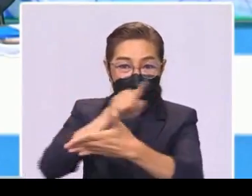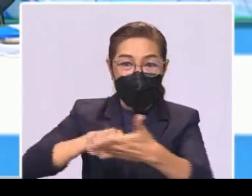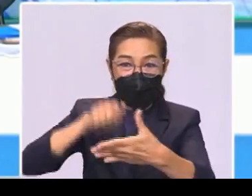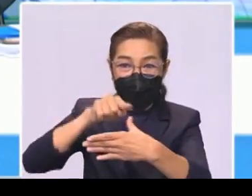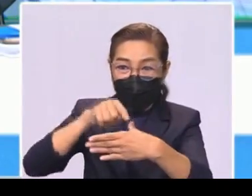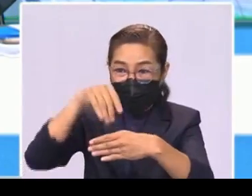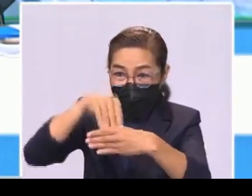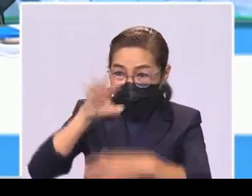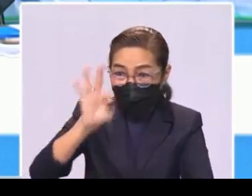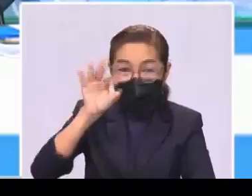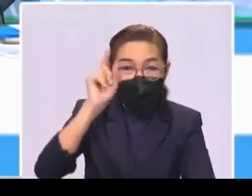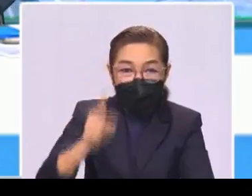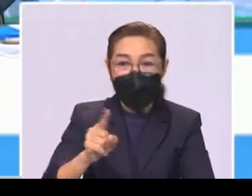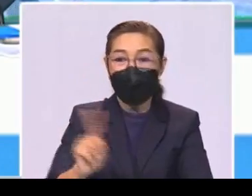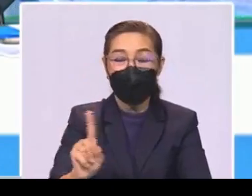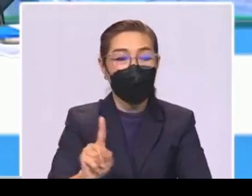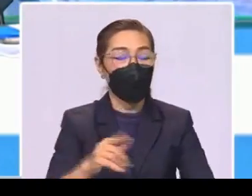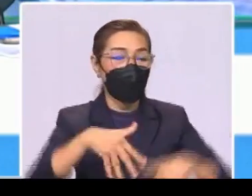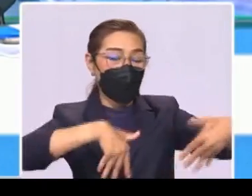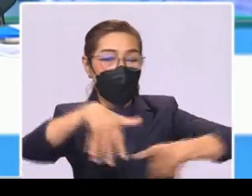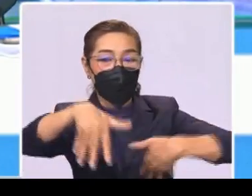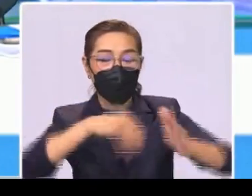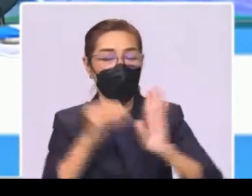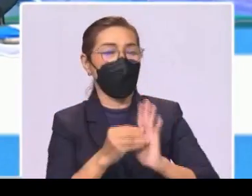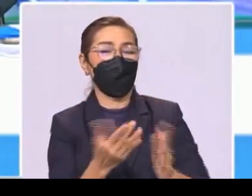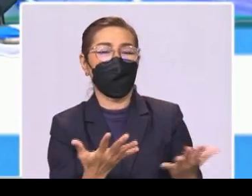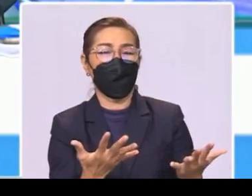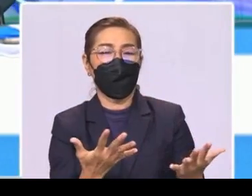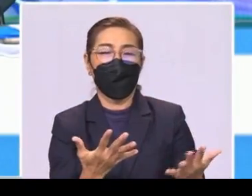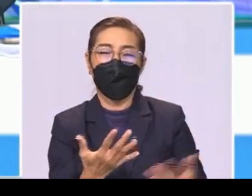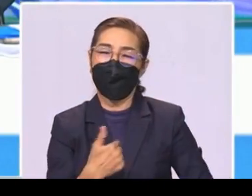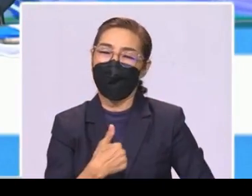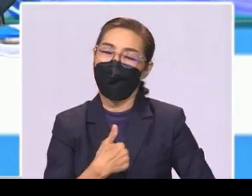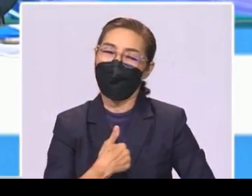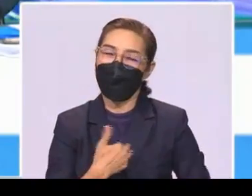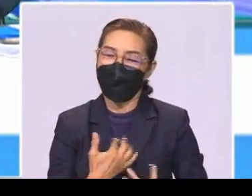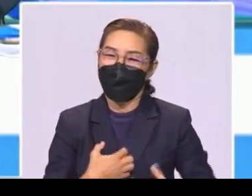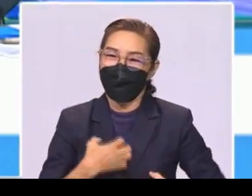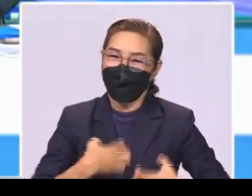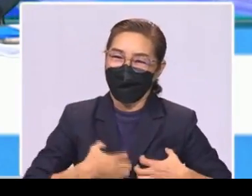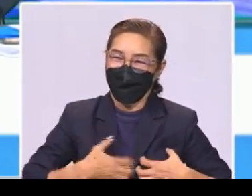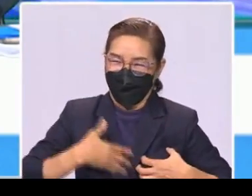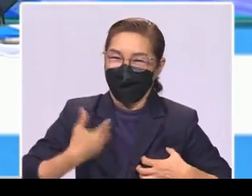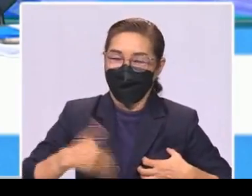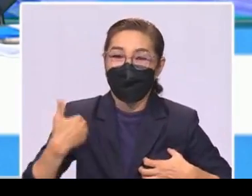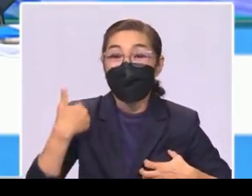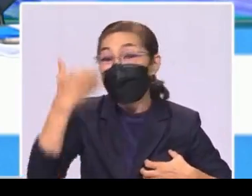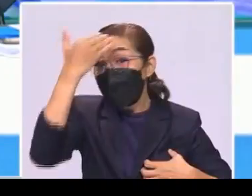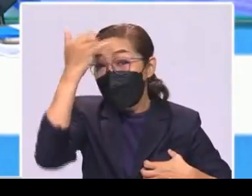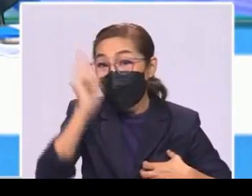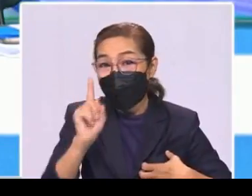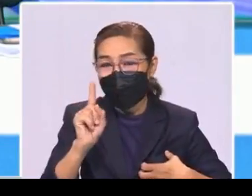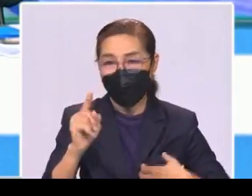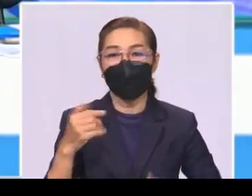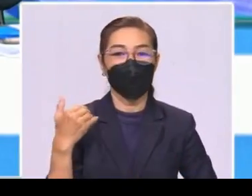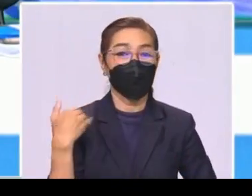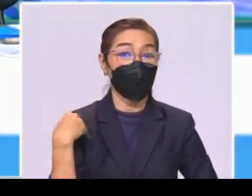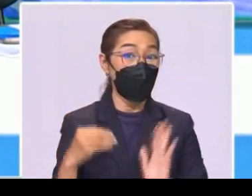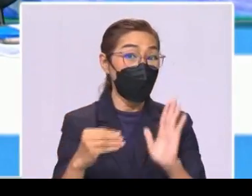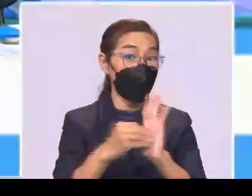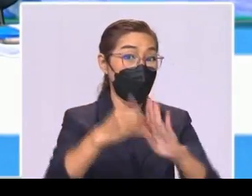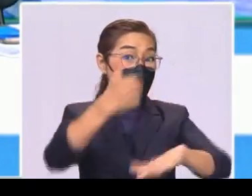เออคนกทมก็บอกเอ๊ยแหมก็คันใจเหมือนกันเพราะอะไรรู้มั้ยฮะค่ะท่านผู้ว่า